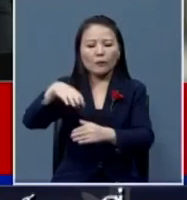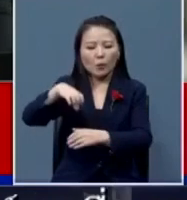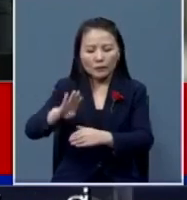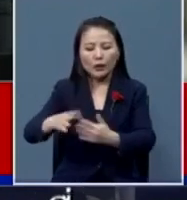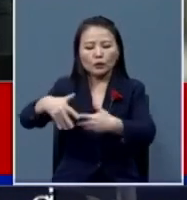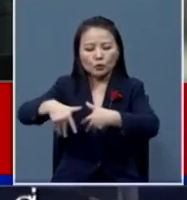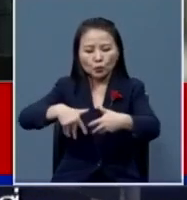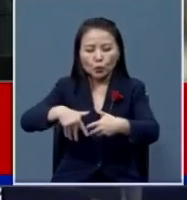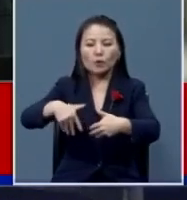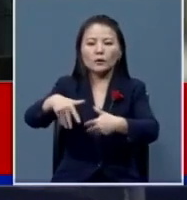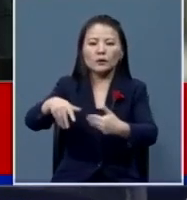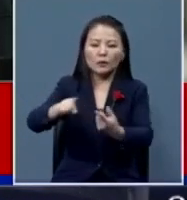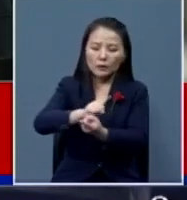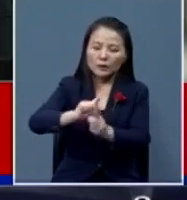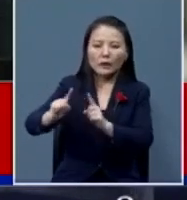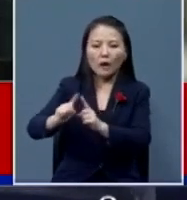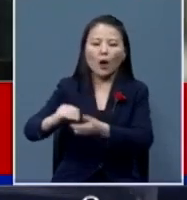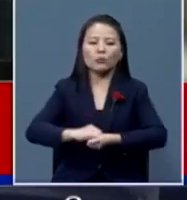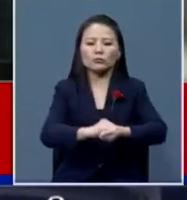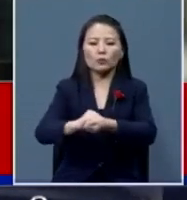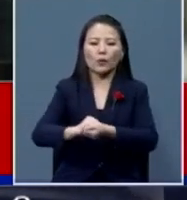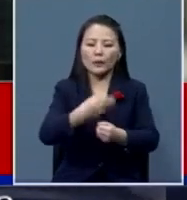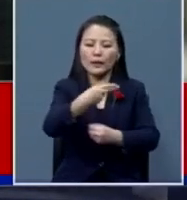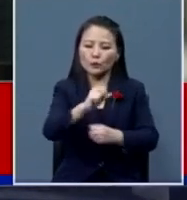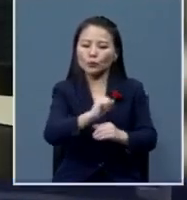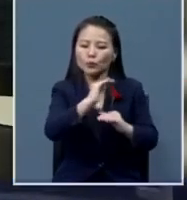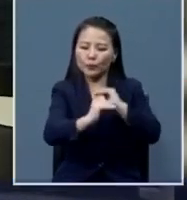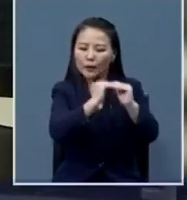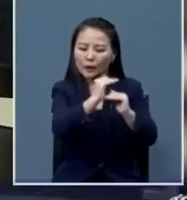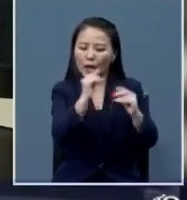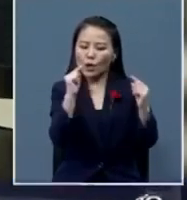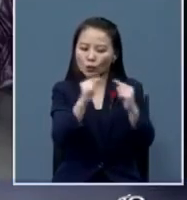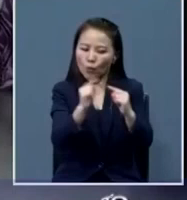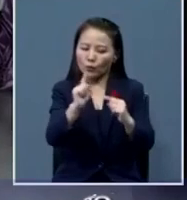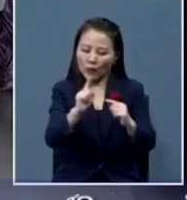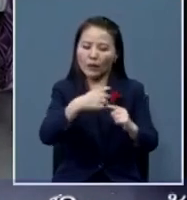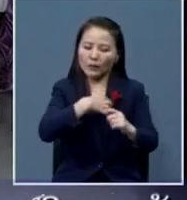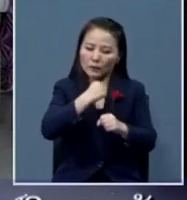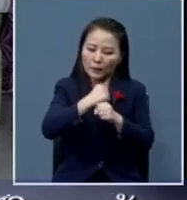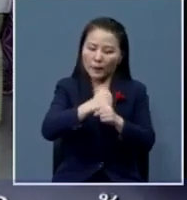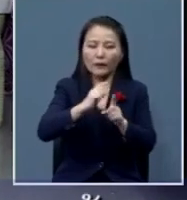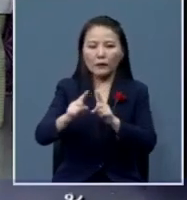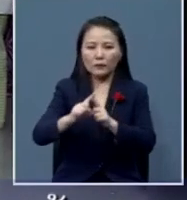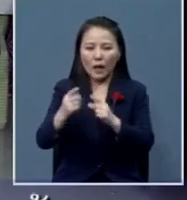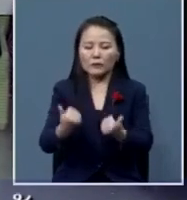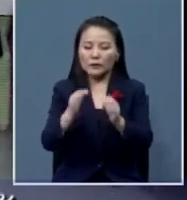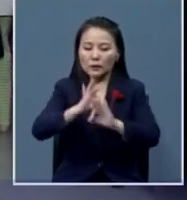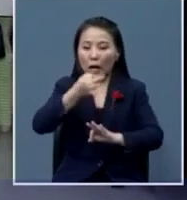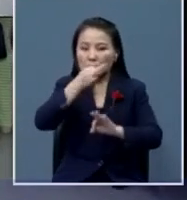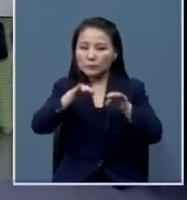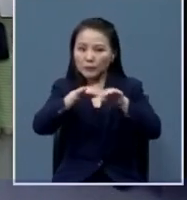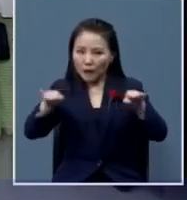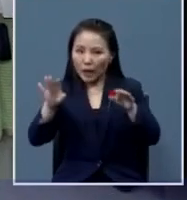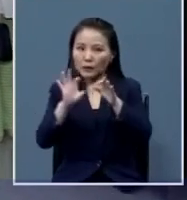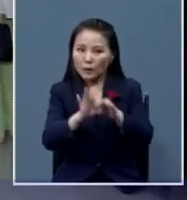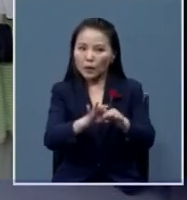การชุมชนและท้องถิ่นได้มีส่วนร่วมในการพัฒนาหลักสูตรให้ตรงตามความต้องการโดยยึดโยงมาตรฐานอาชีพ